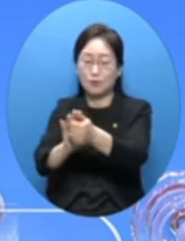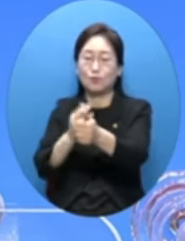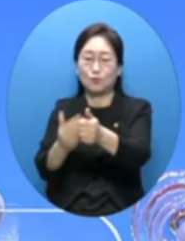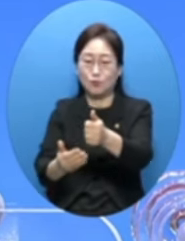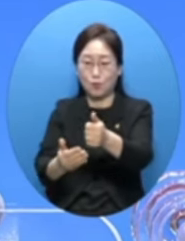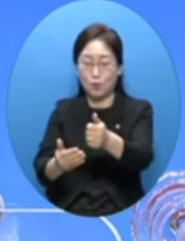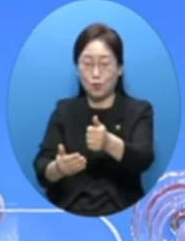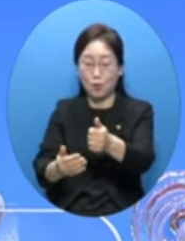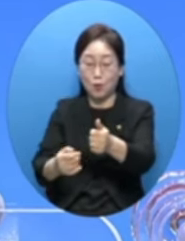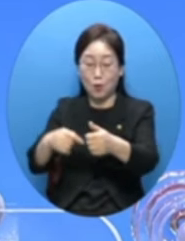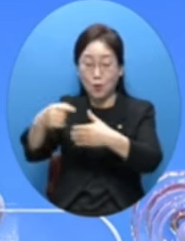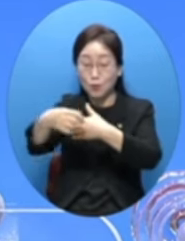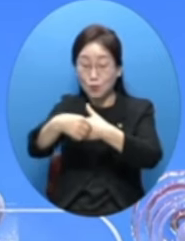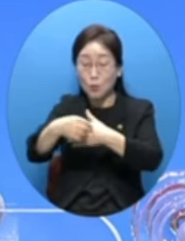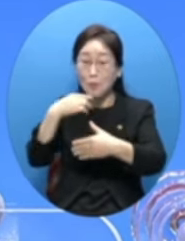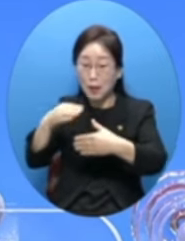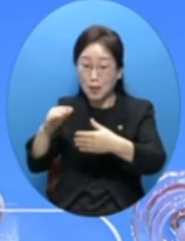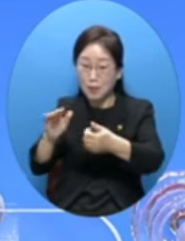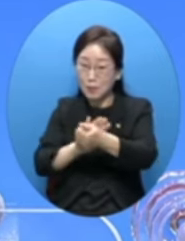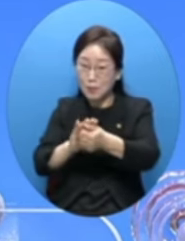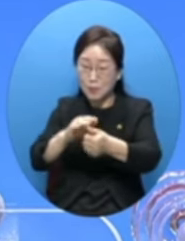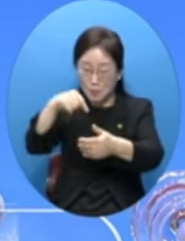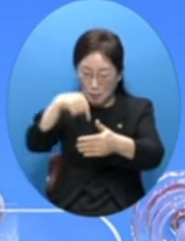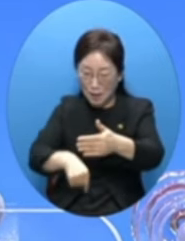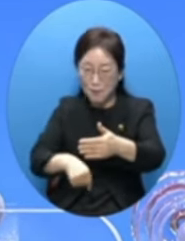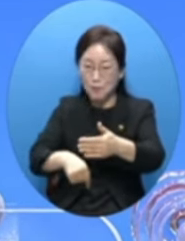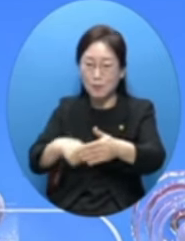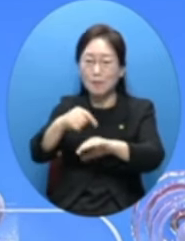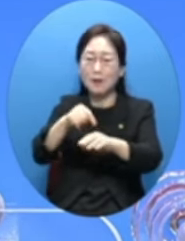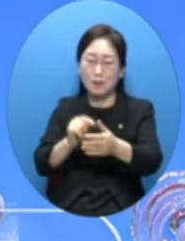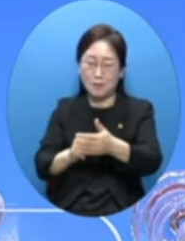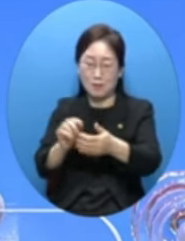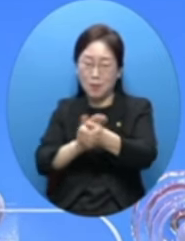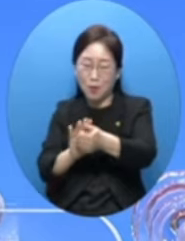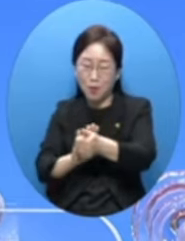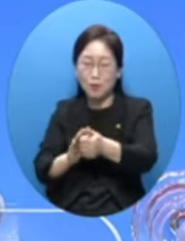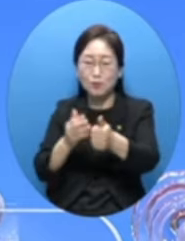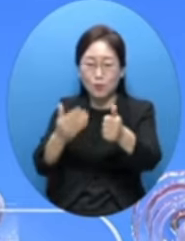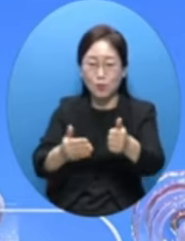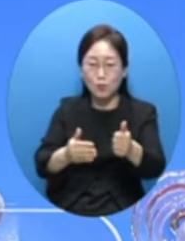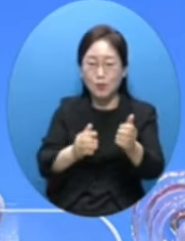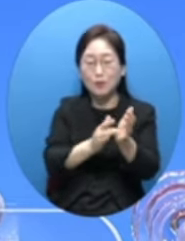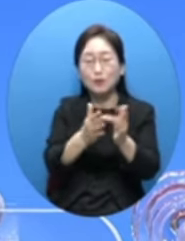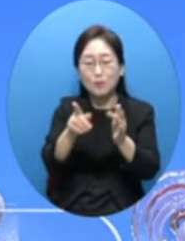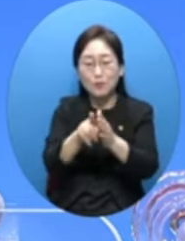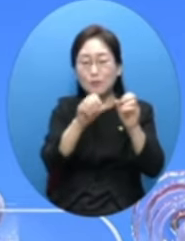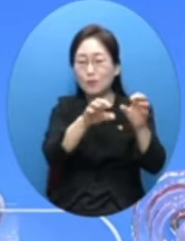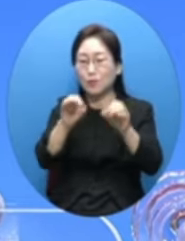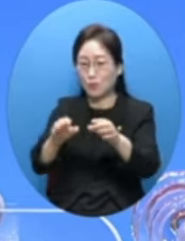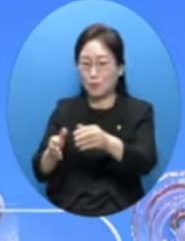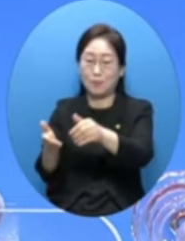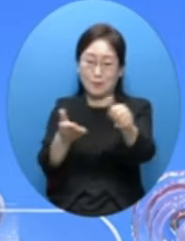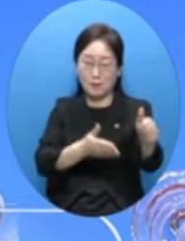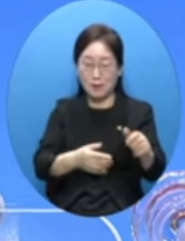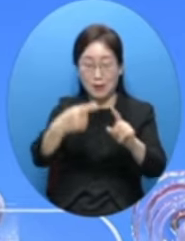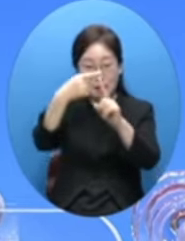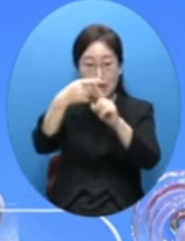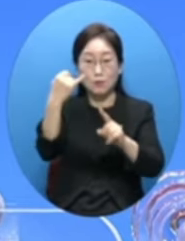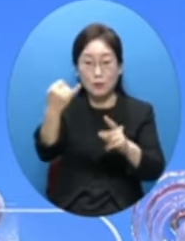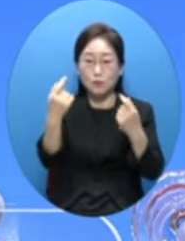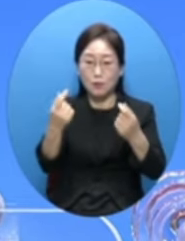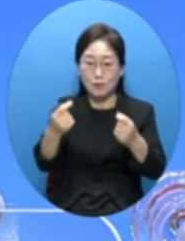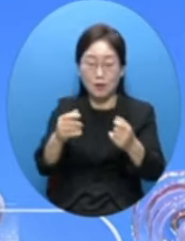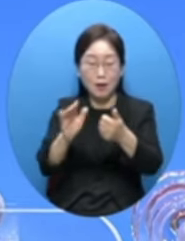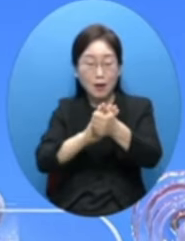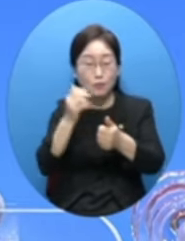육신만 고치는 게 아니라 마음의 병도 고치고 그래서 그들을 주님께로 인도해야 됩니다. 간호사는 간호사대로 아픈 사람을